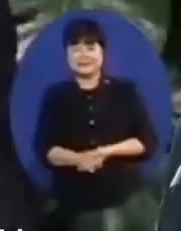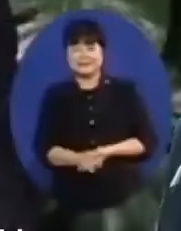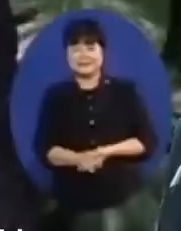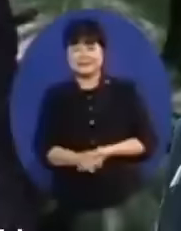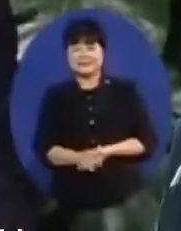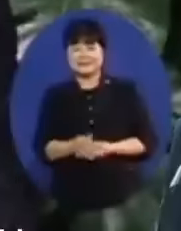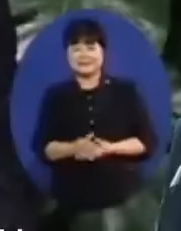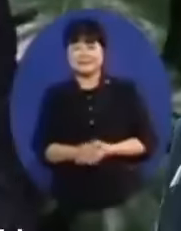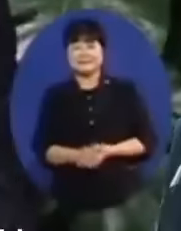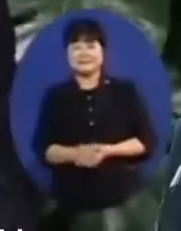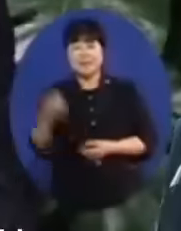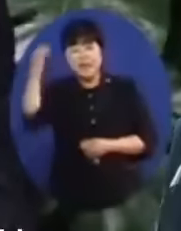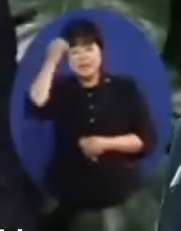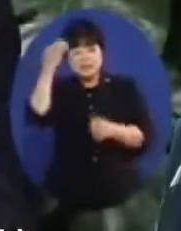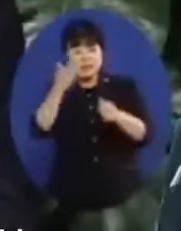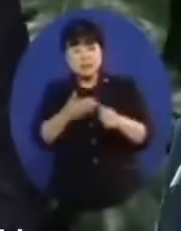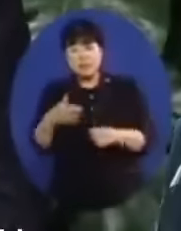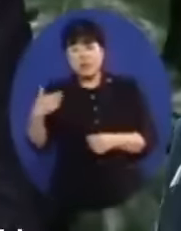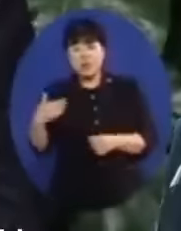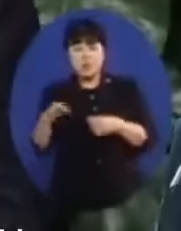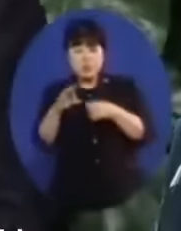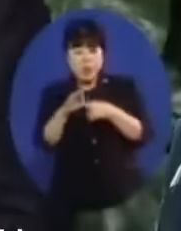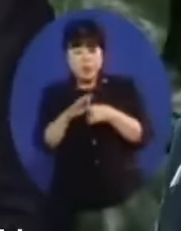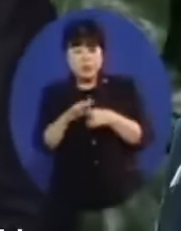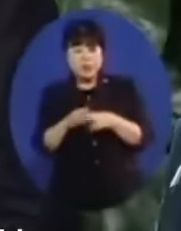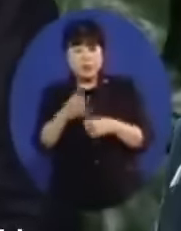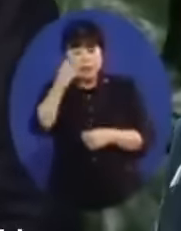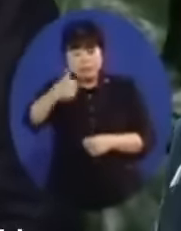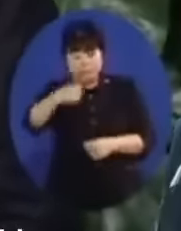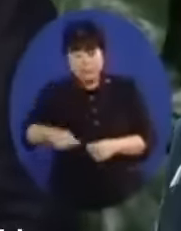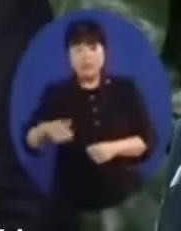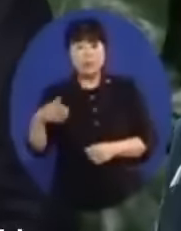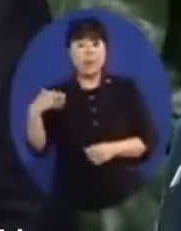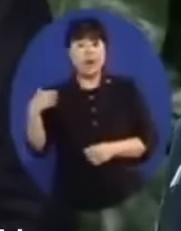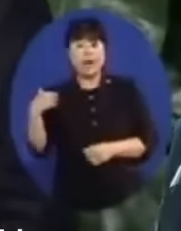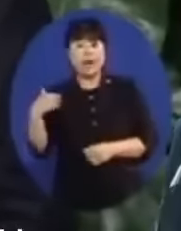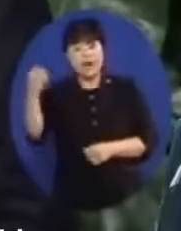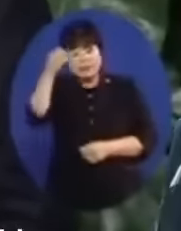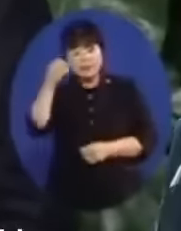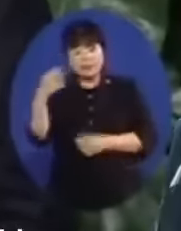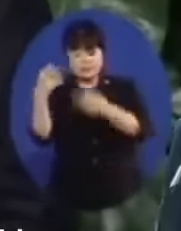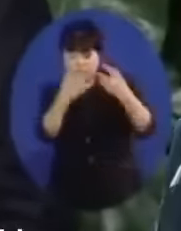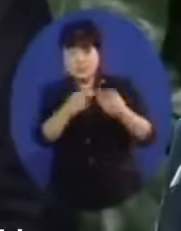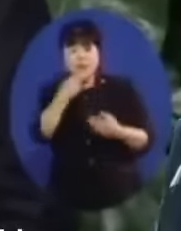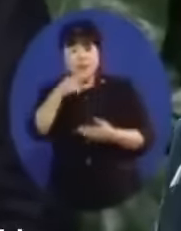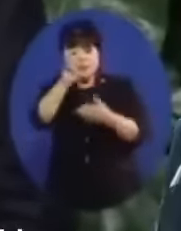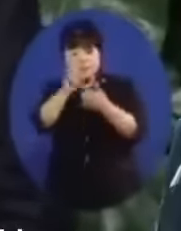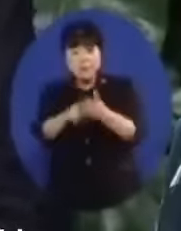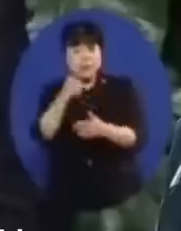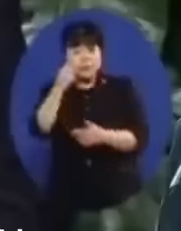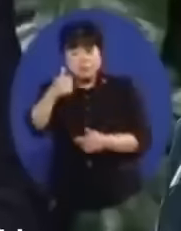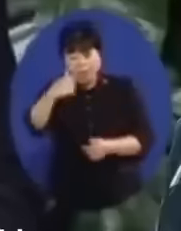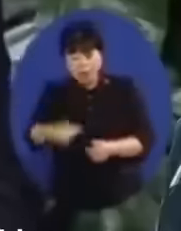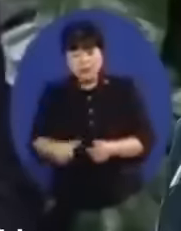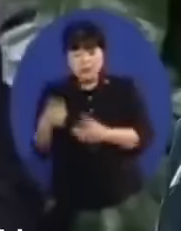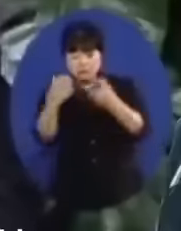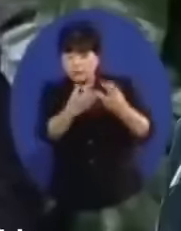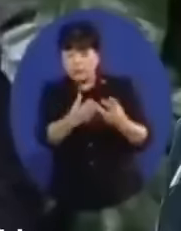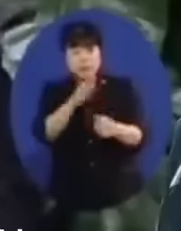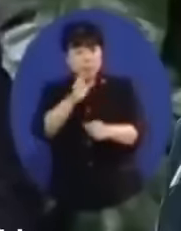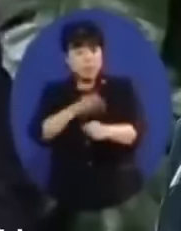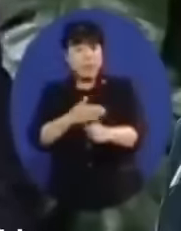장난 아닙니다. 성령님을 모르고는 아버지와 아들을 모릅니다. 성령 충만하지 않고는 아버지와 아들로 충만할